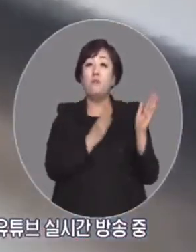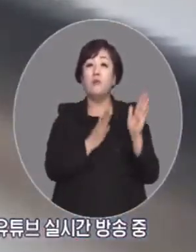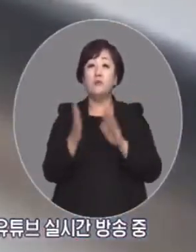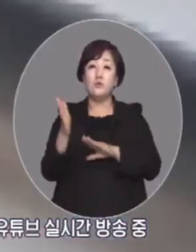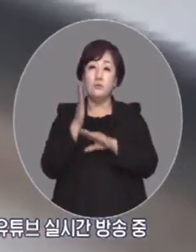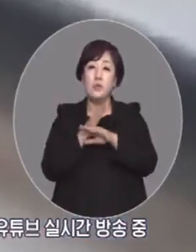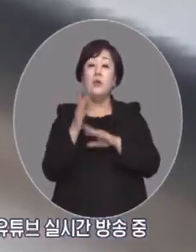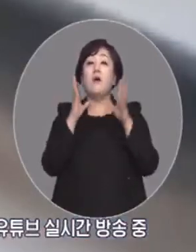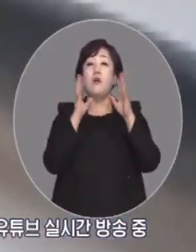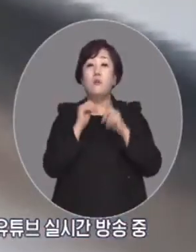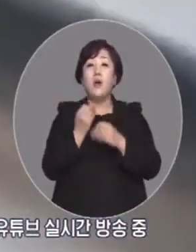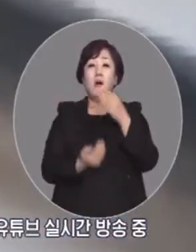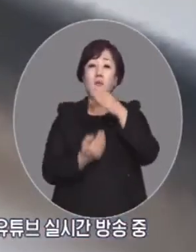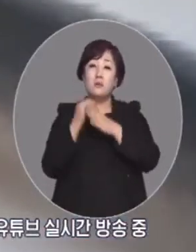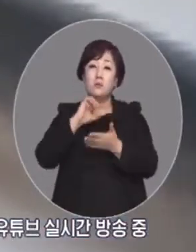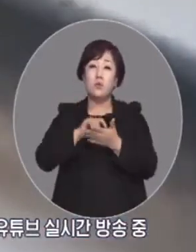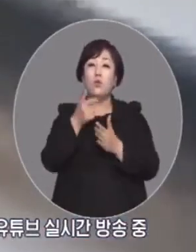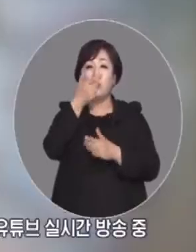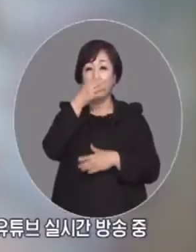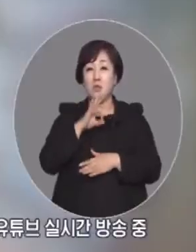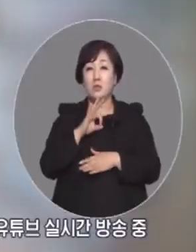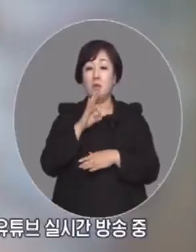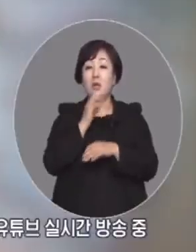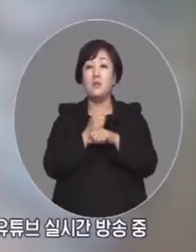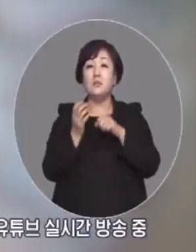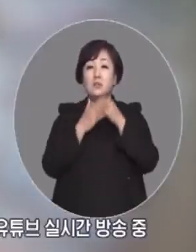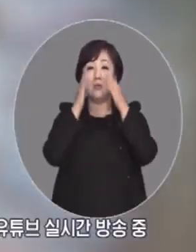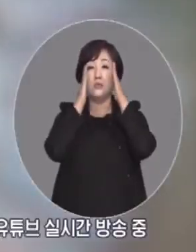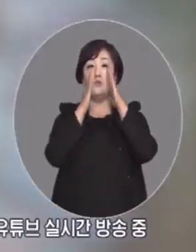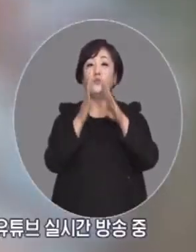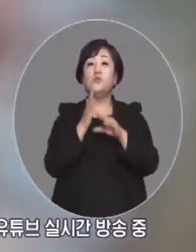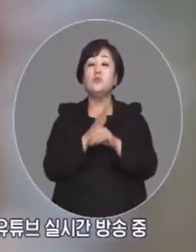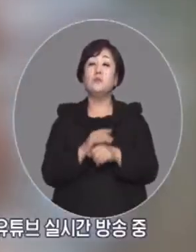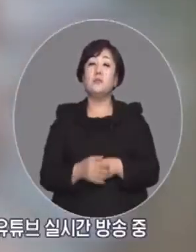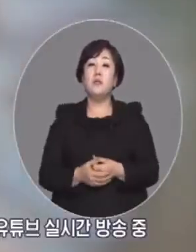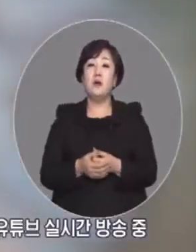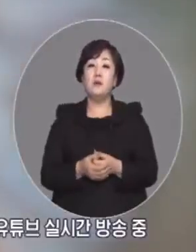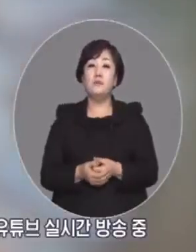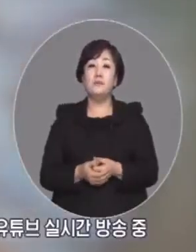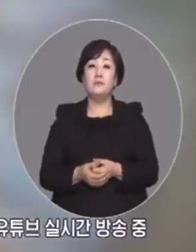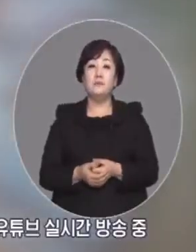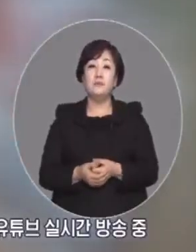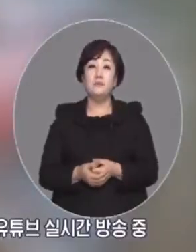대책이 얼마나 실효성 있을지 주목됩니다. UBC 뉴스 김예은입니다.